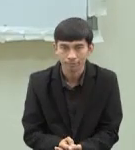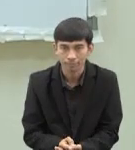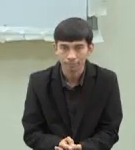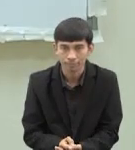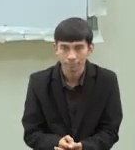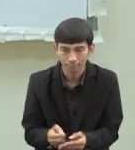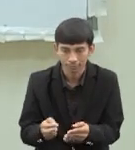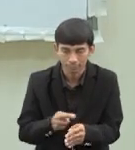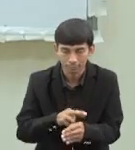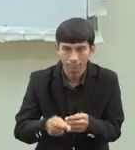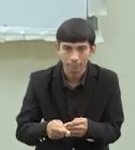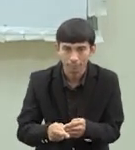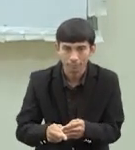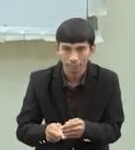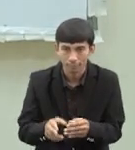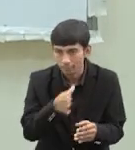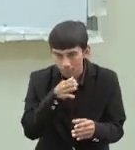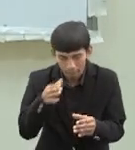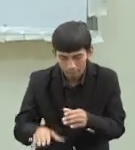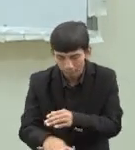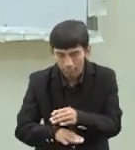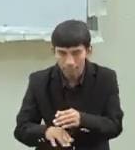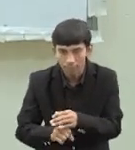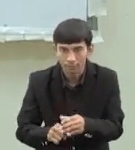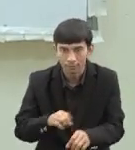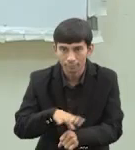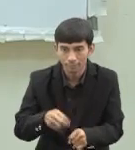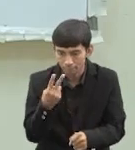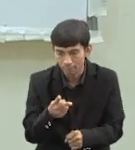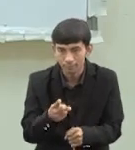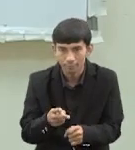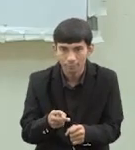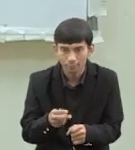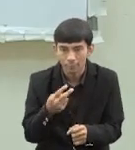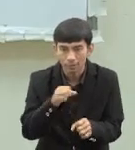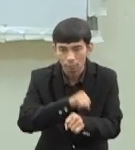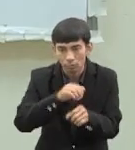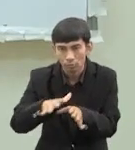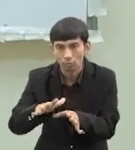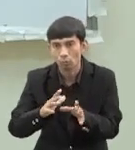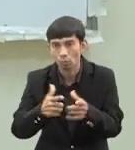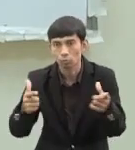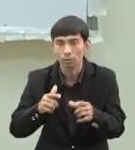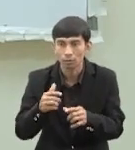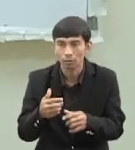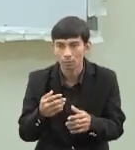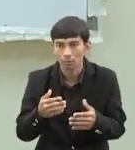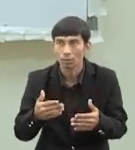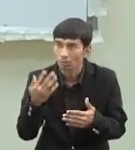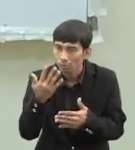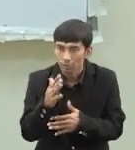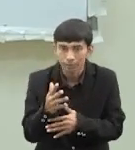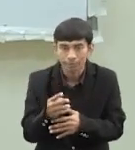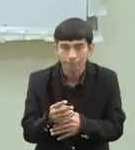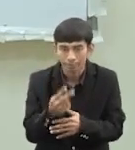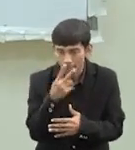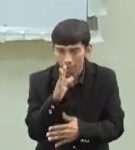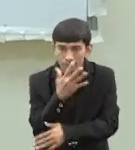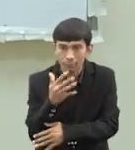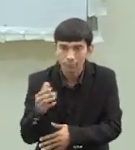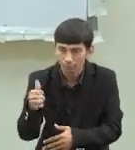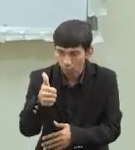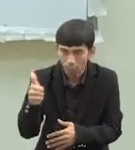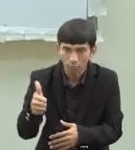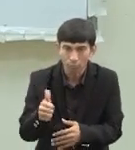Phó cả sĩ cam nơi Campuchia. Mơ phnom thông thê nghe rèn sở nó. Mơ prey là ọ sở cực